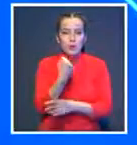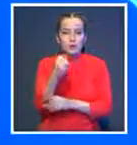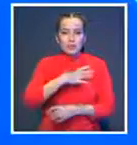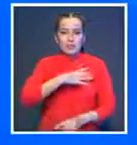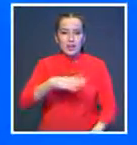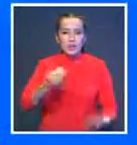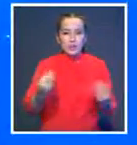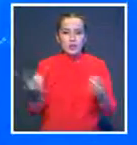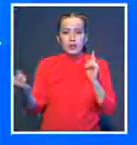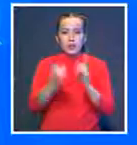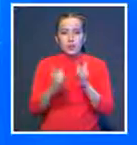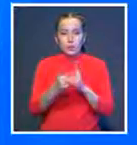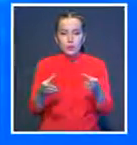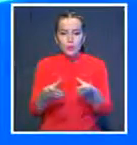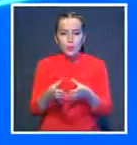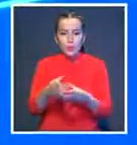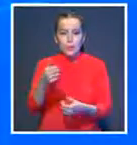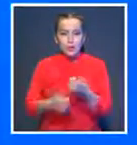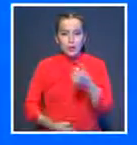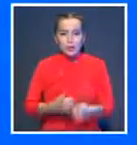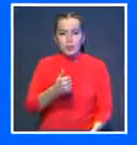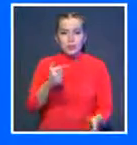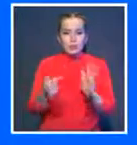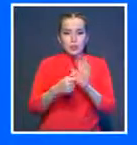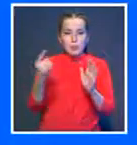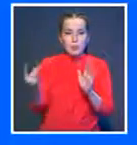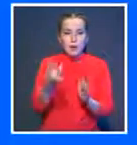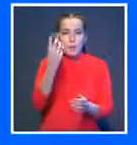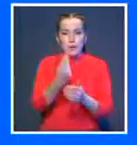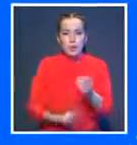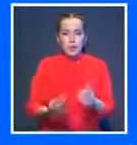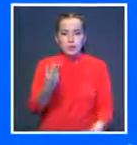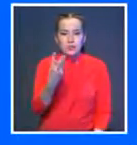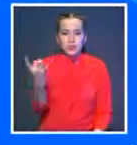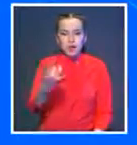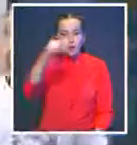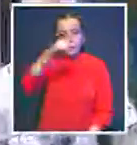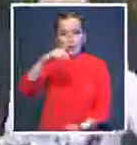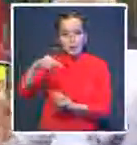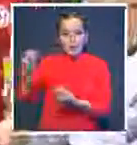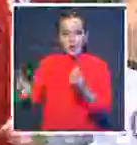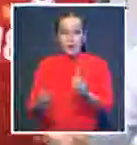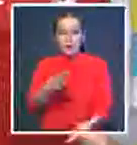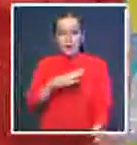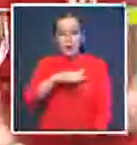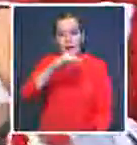Он кездесуден тұратын топтық бәсекеде бас командамыз 7 рет жеңіліп, 3 рет тең ойнады. Астанадағы соңғы матчта